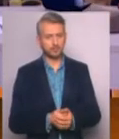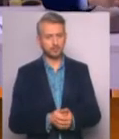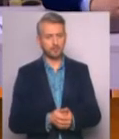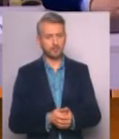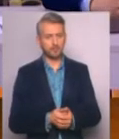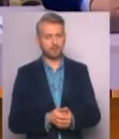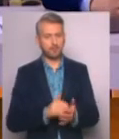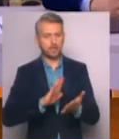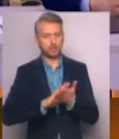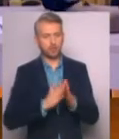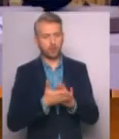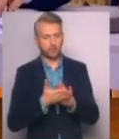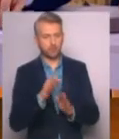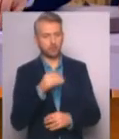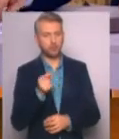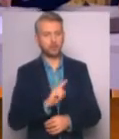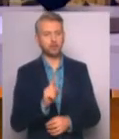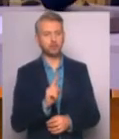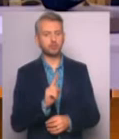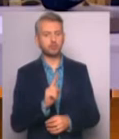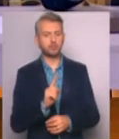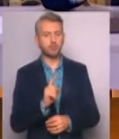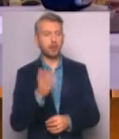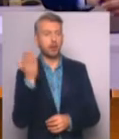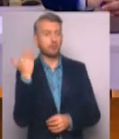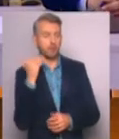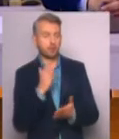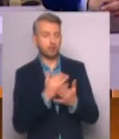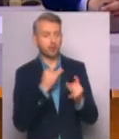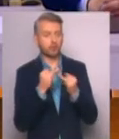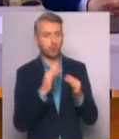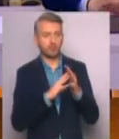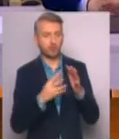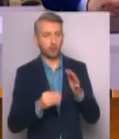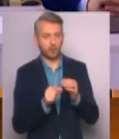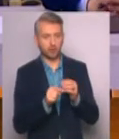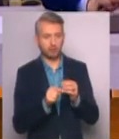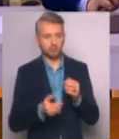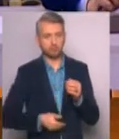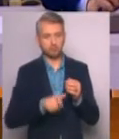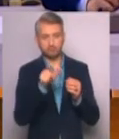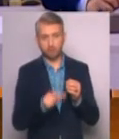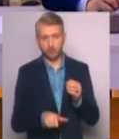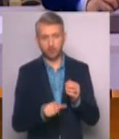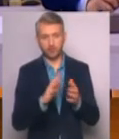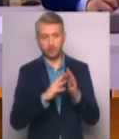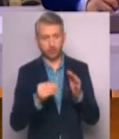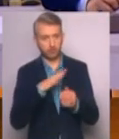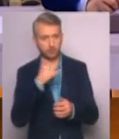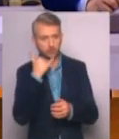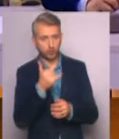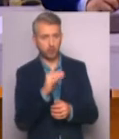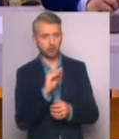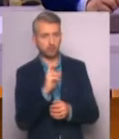Якраз ситуація десь про те, що попередні ми мали розмову з Виноградарем, мешканка Виноградарю дзвонила по